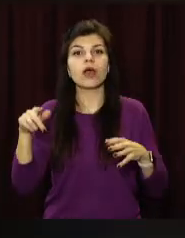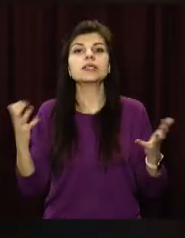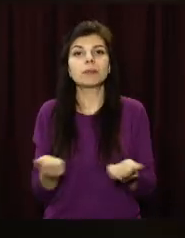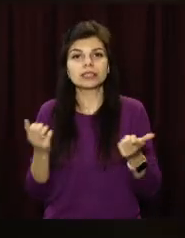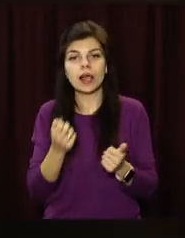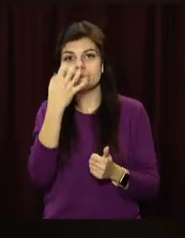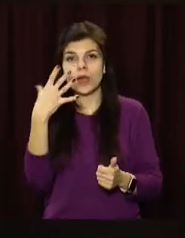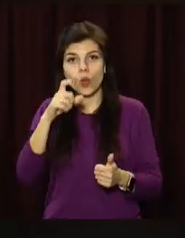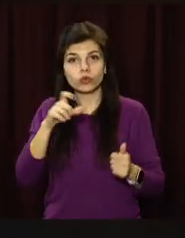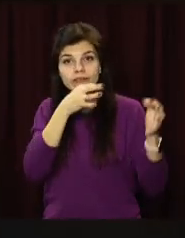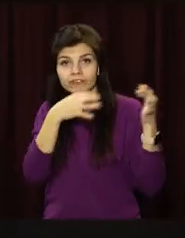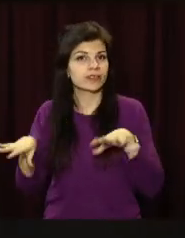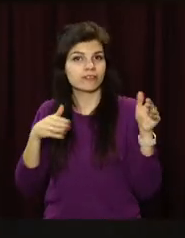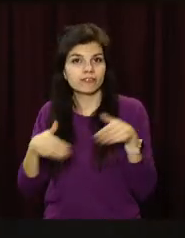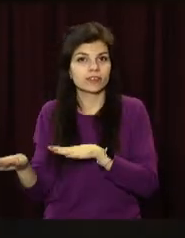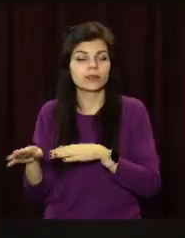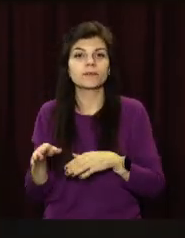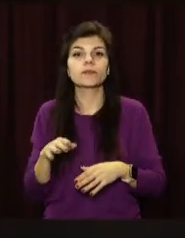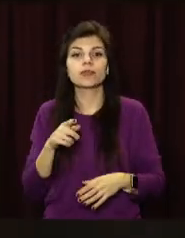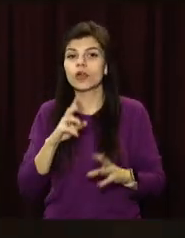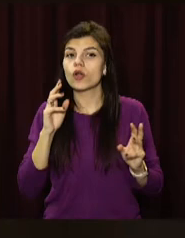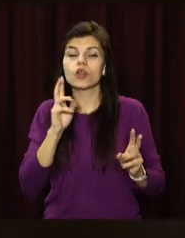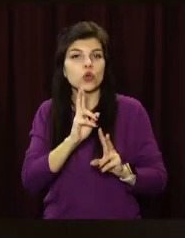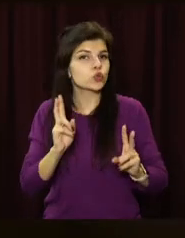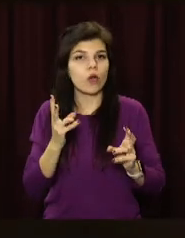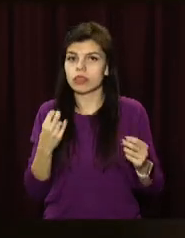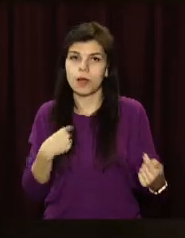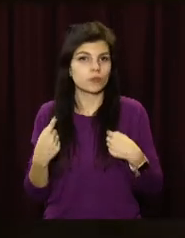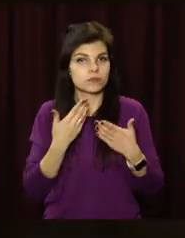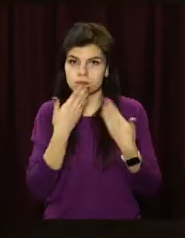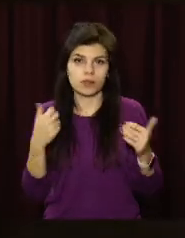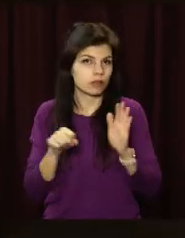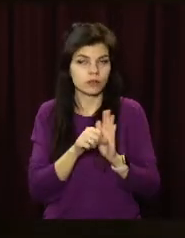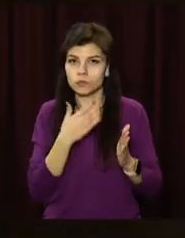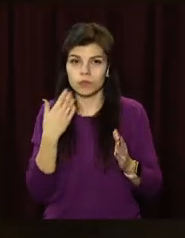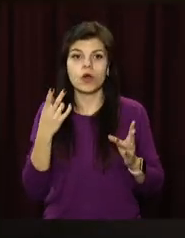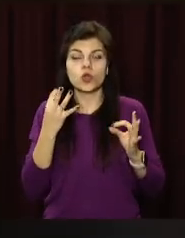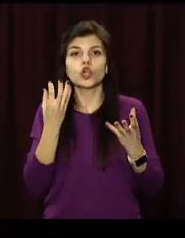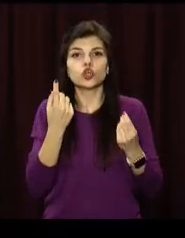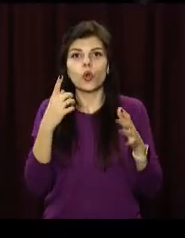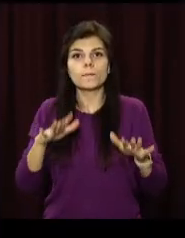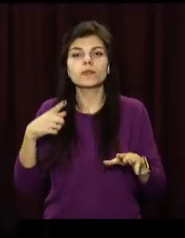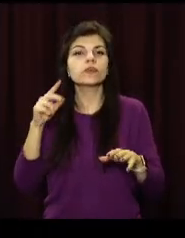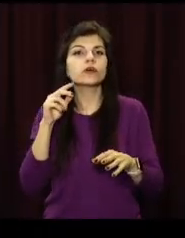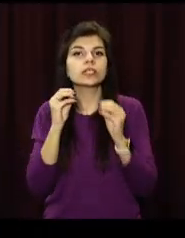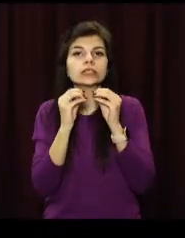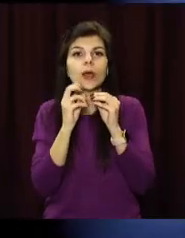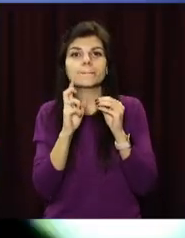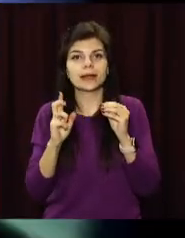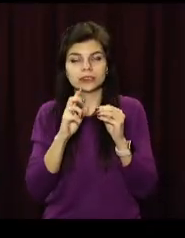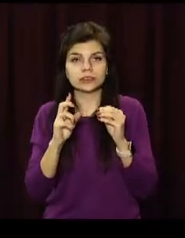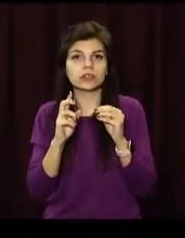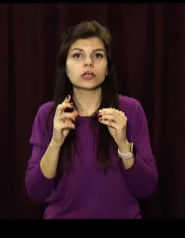вивели 15 людей. Внаслідок пожежі ніхто не постраждав. Ще одне займання сталося ввечері 10 березня